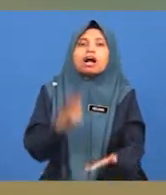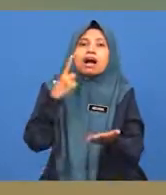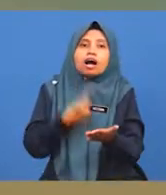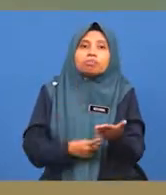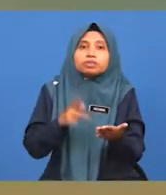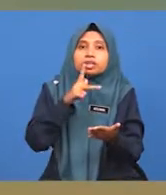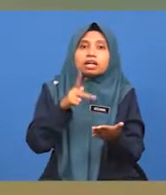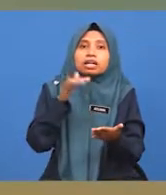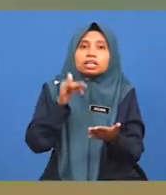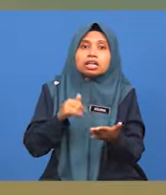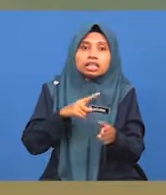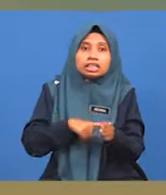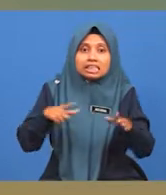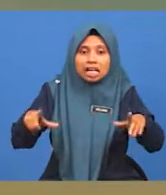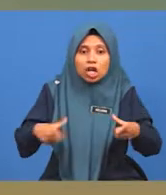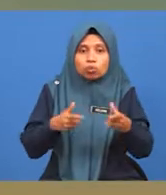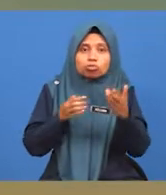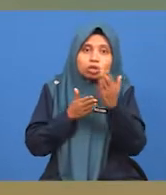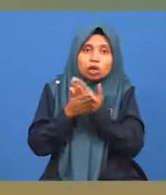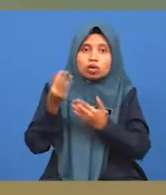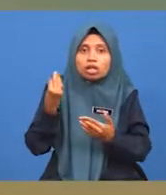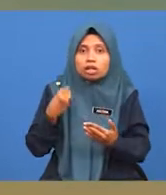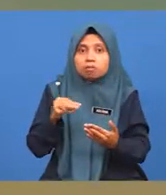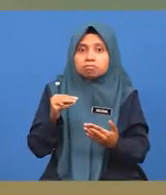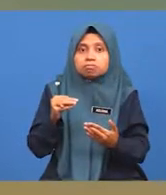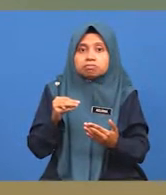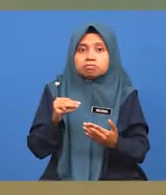Apakah yang dilakukan oleh mereka?